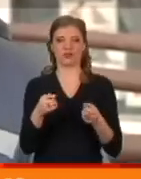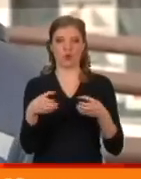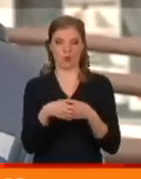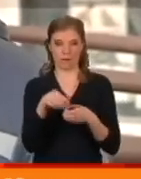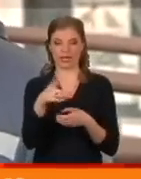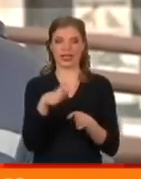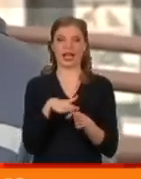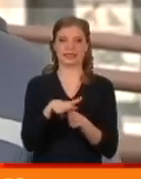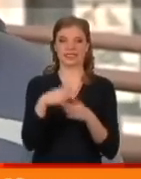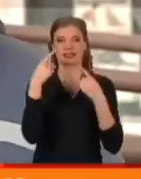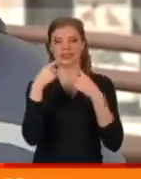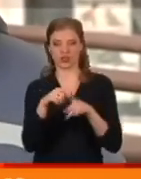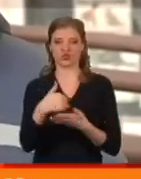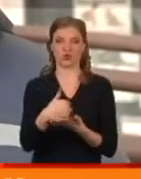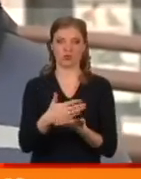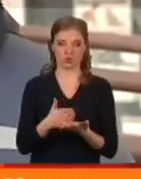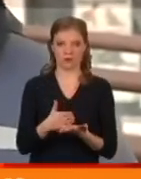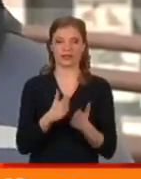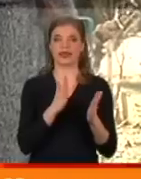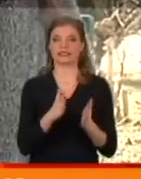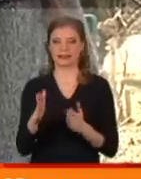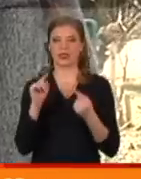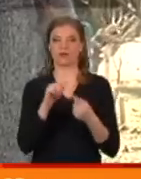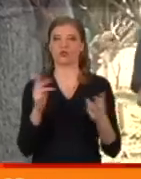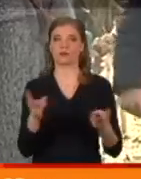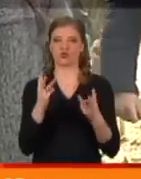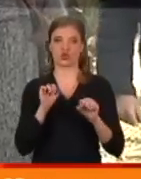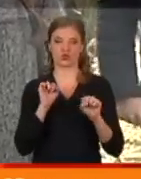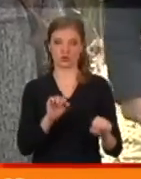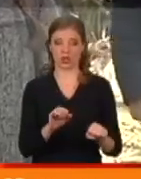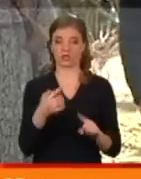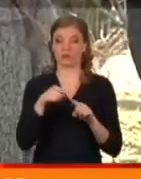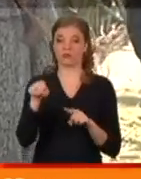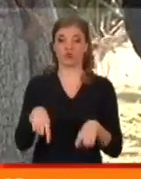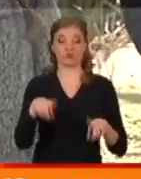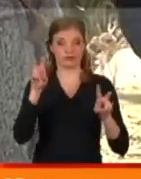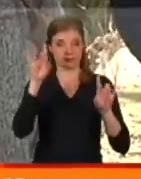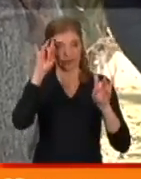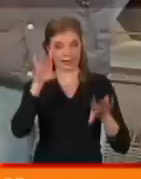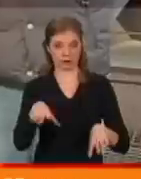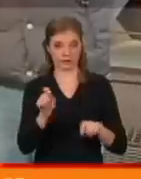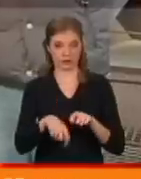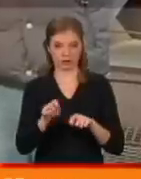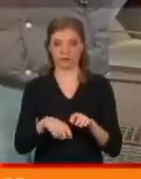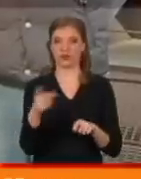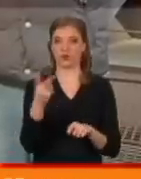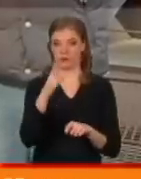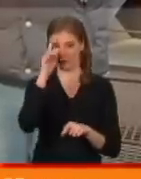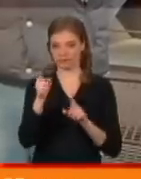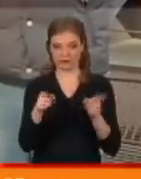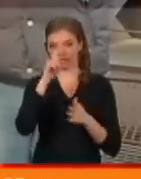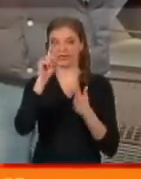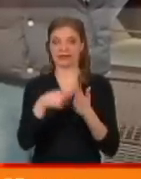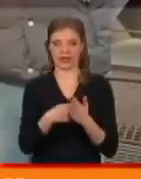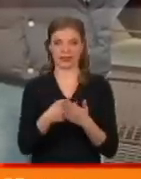що здійснює технічне обслуговування систем протипожежного захисту. Про цю несподівану перевірку обидва чоловіки